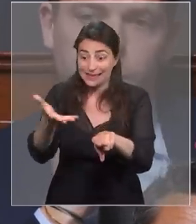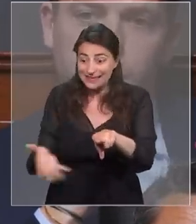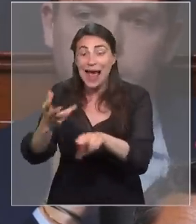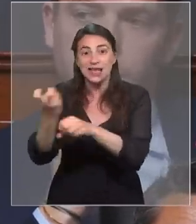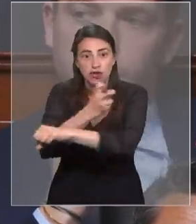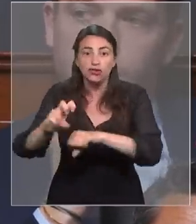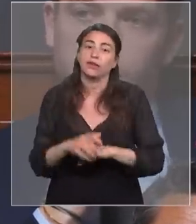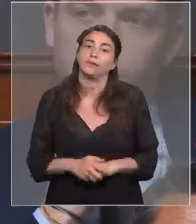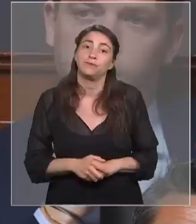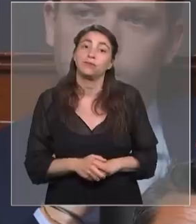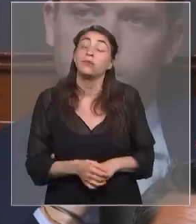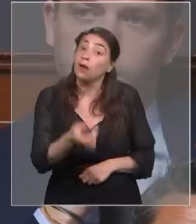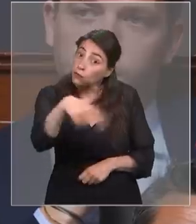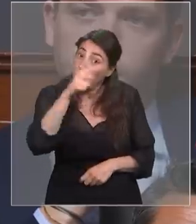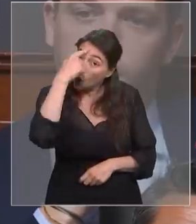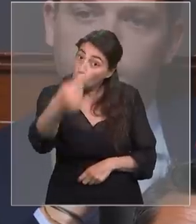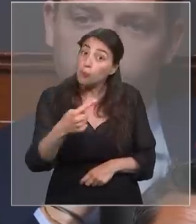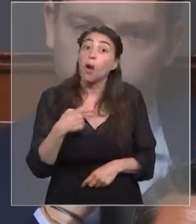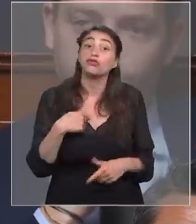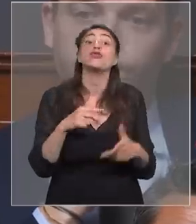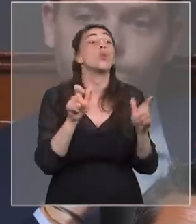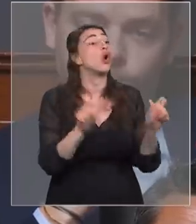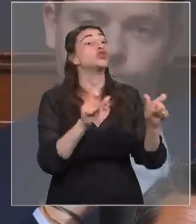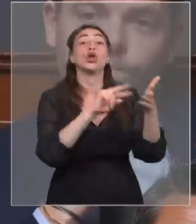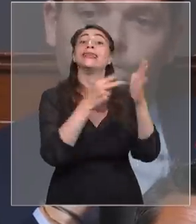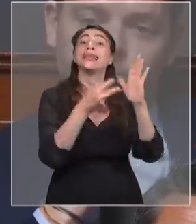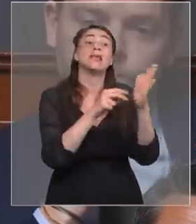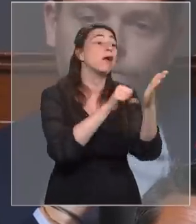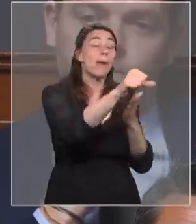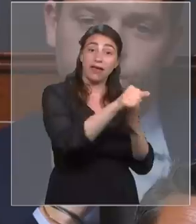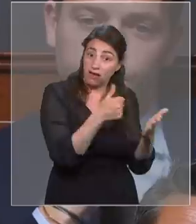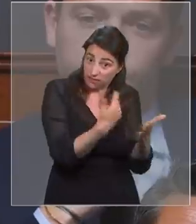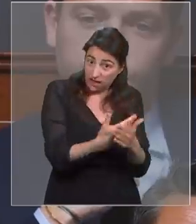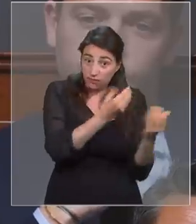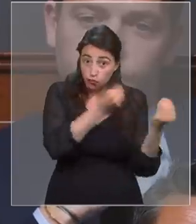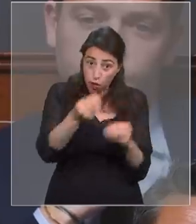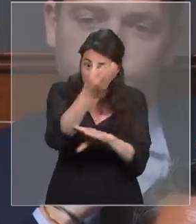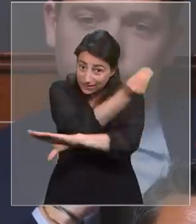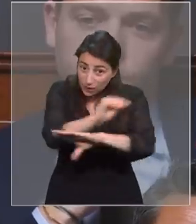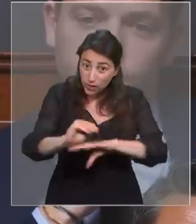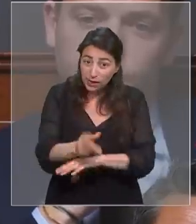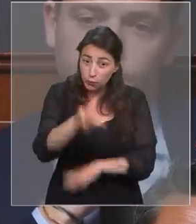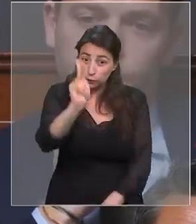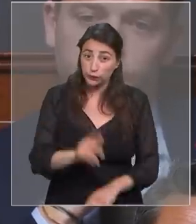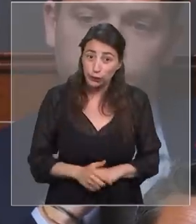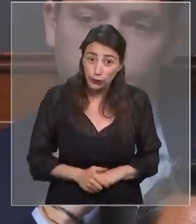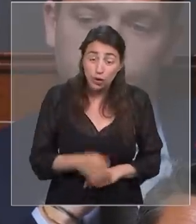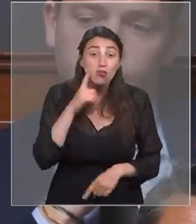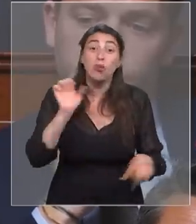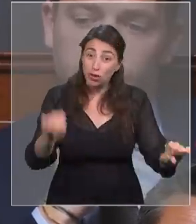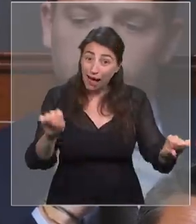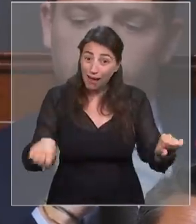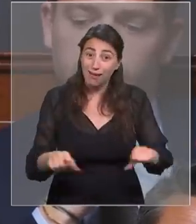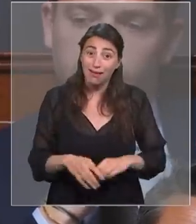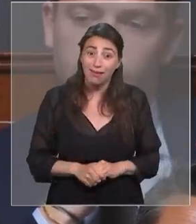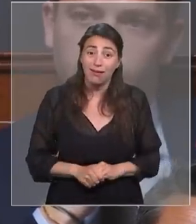contrôle technique payant améliorera la sécurité et les performances environnementales des motards ? Avec la mise en